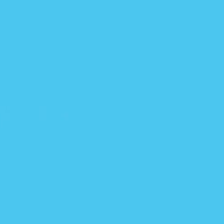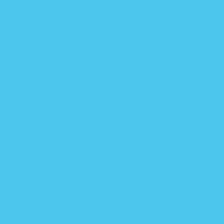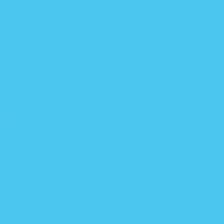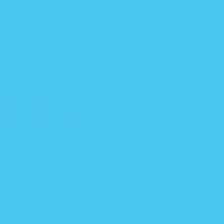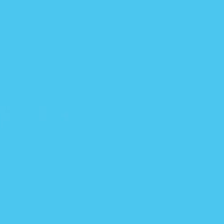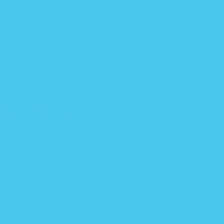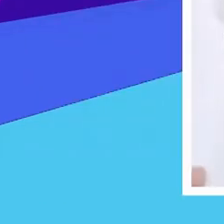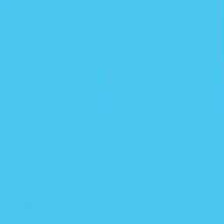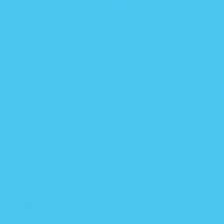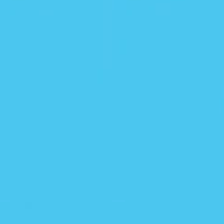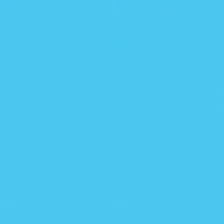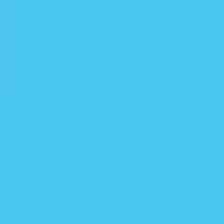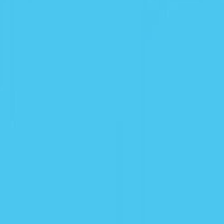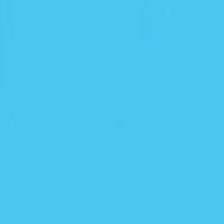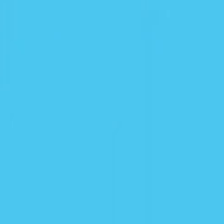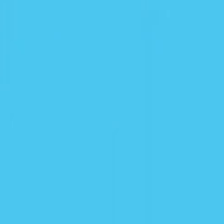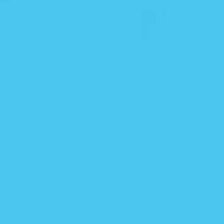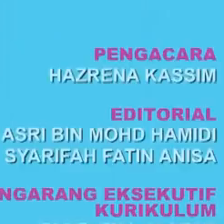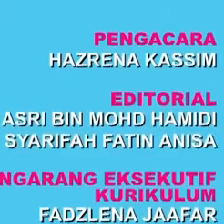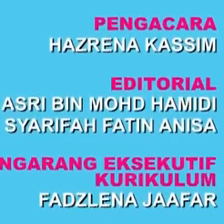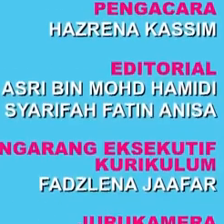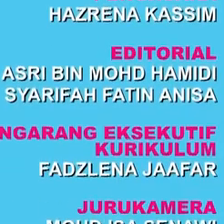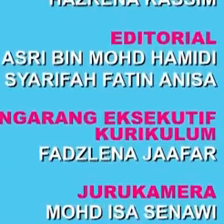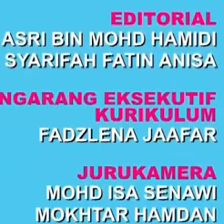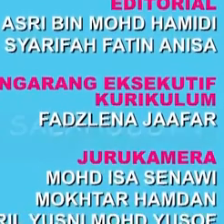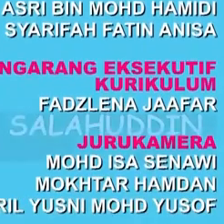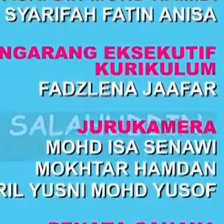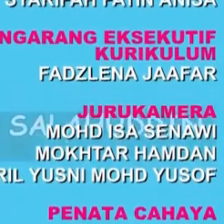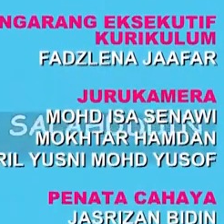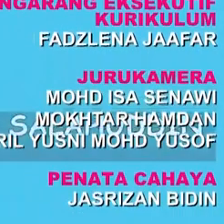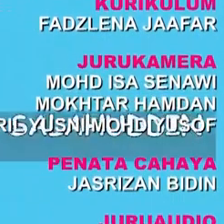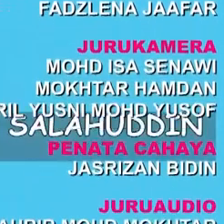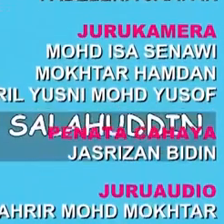Hah? Ana rabbit. Badan dah ada bulu, letak pula dekat.